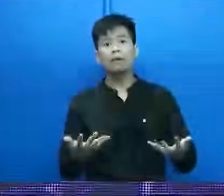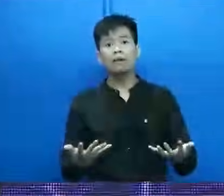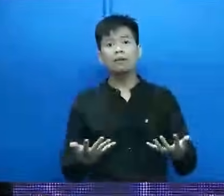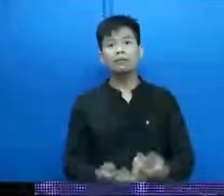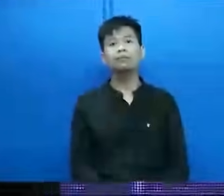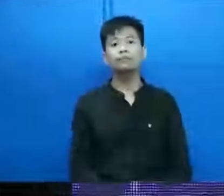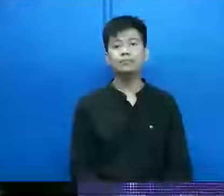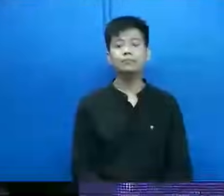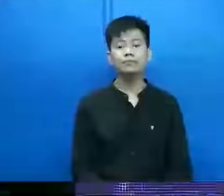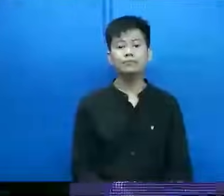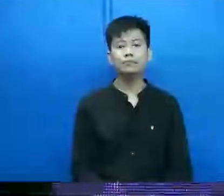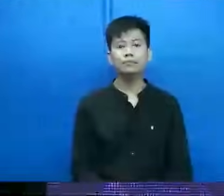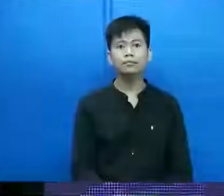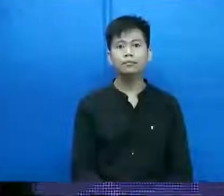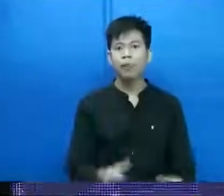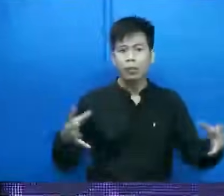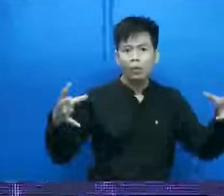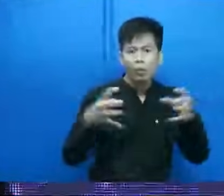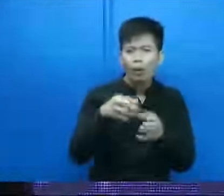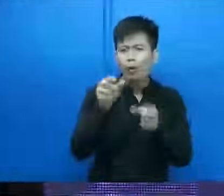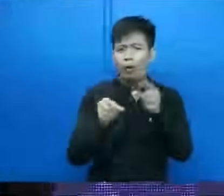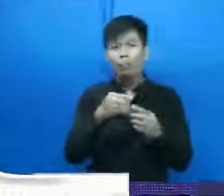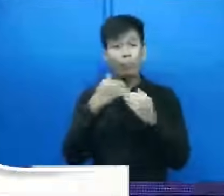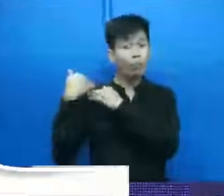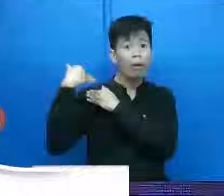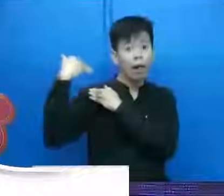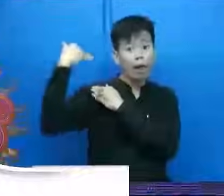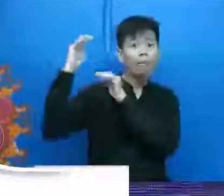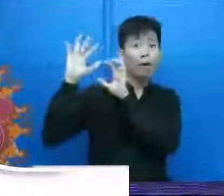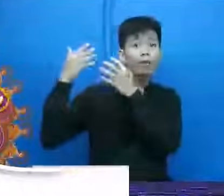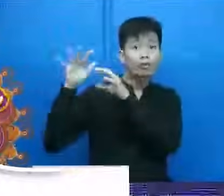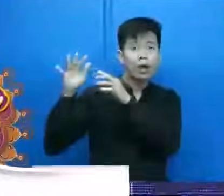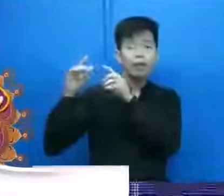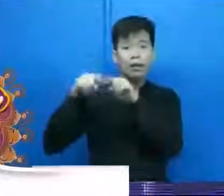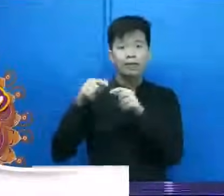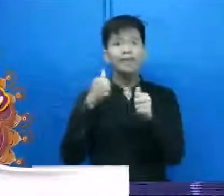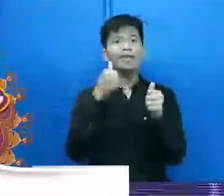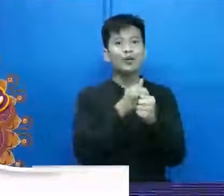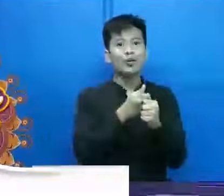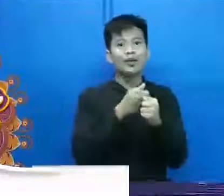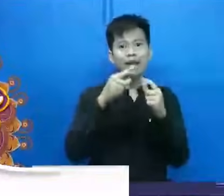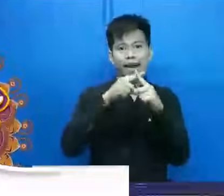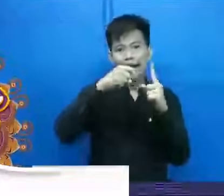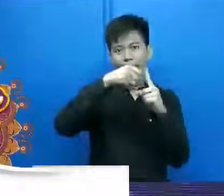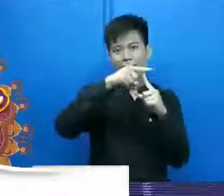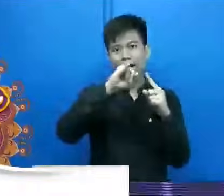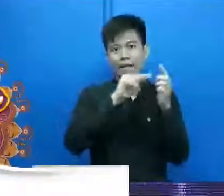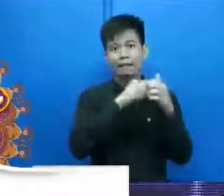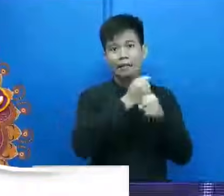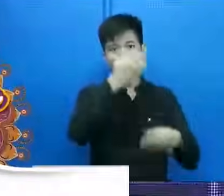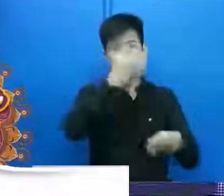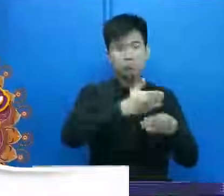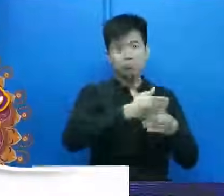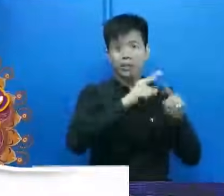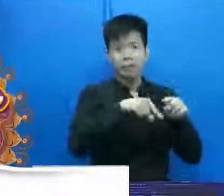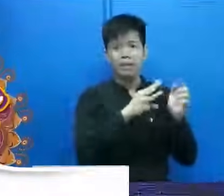membuat momen seperti ini? Mengumpulkan orang-orang pahalanya sudah banyak. Tiba-tiba Anda ikut casting isinya maksiat. Saat sama adegan diwafatkan